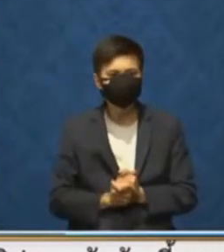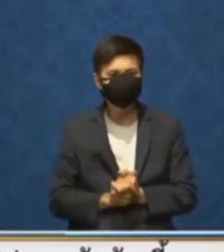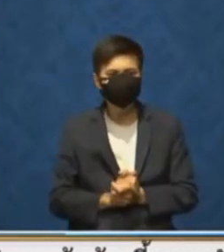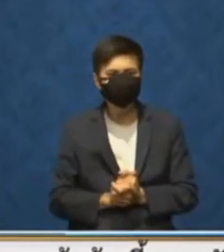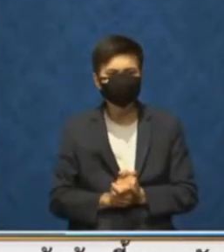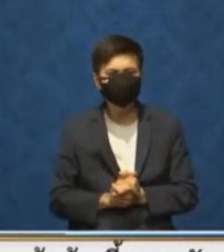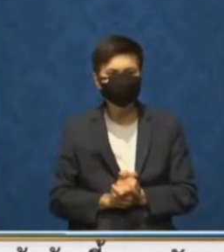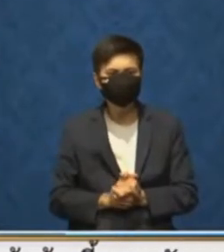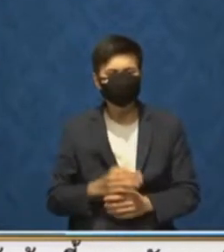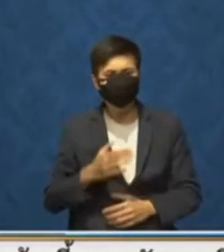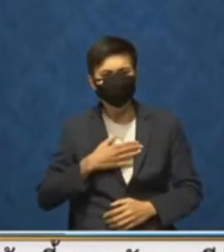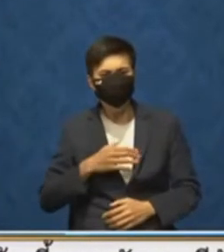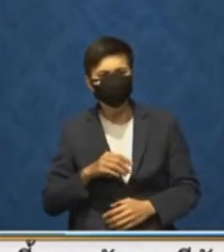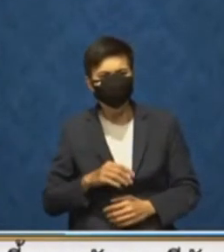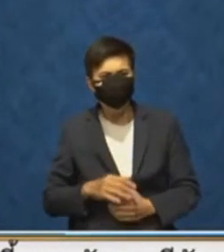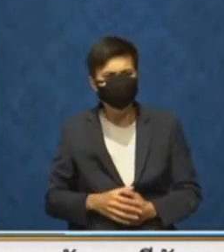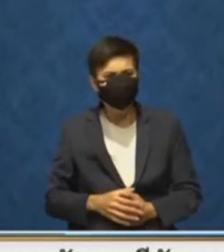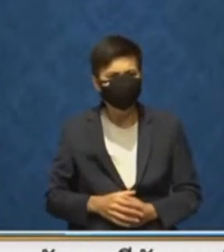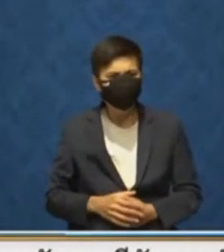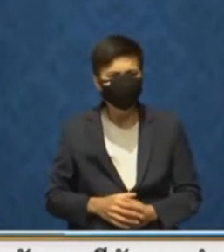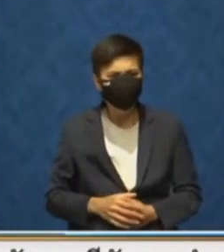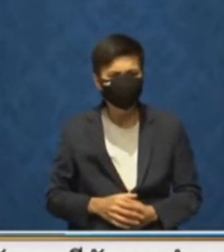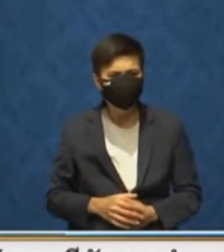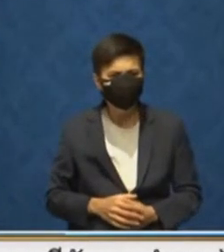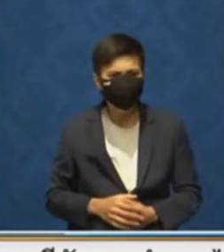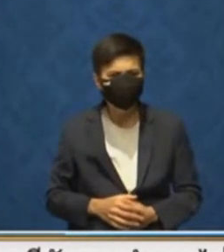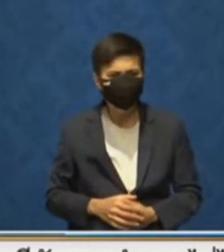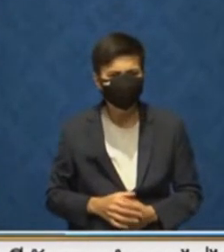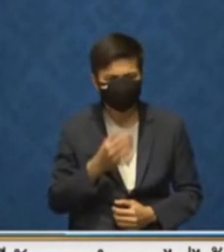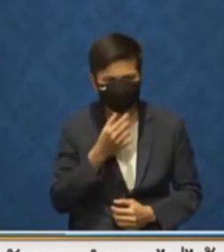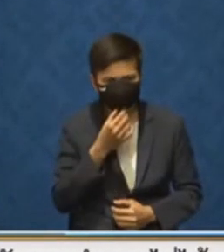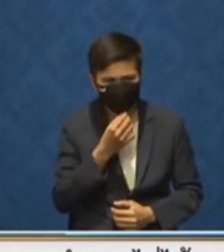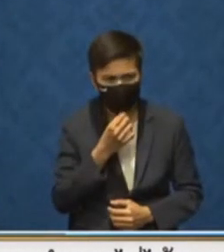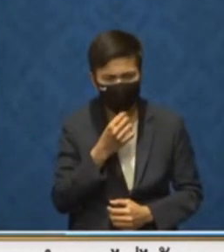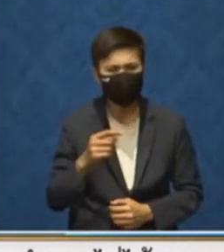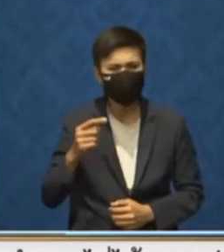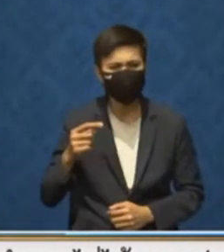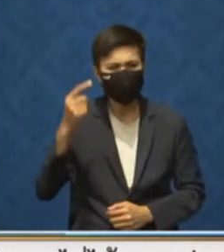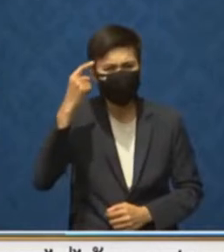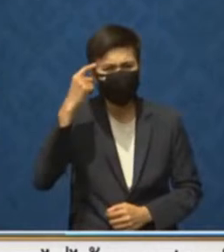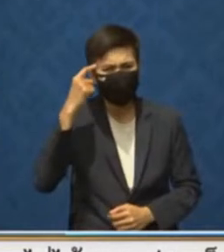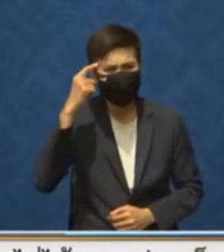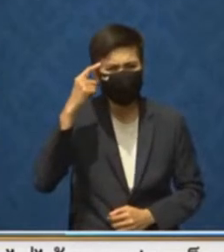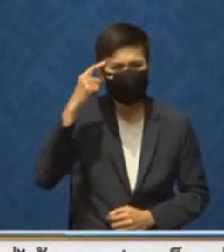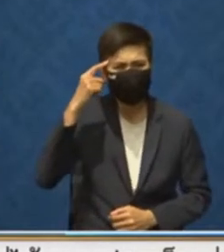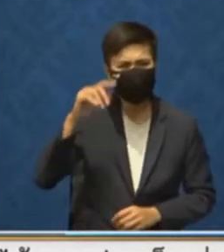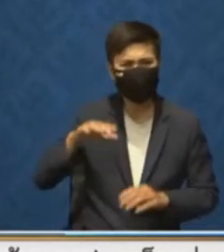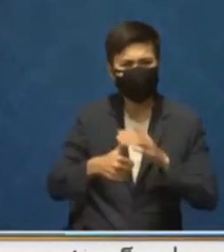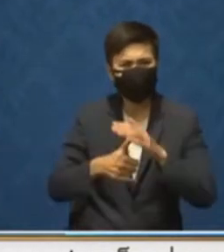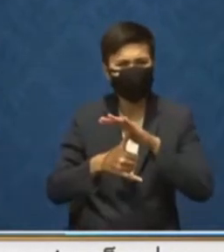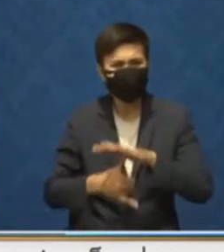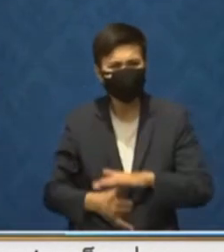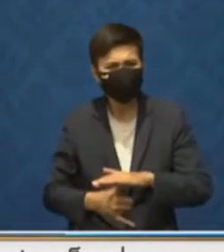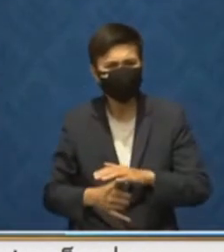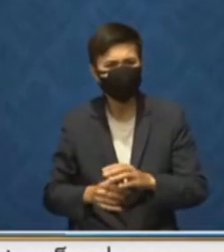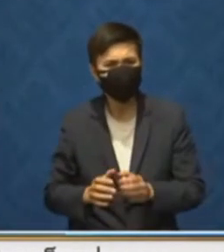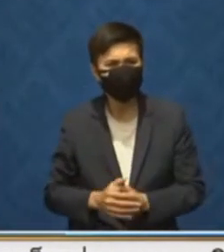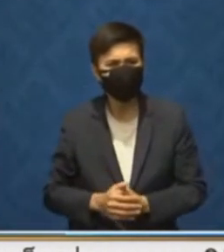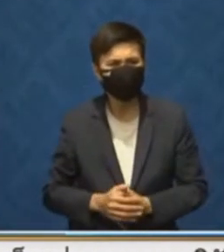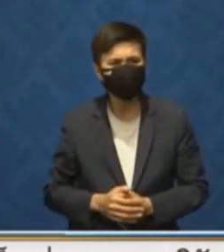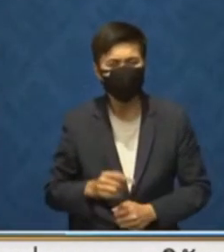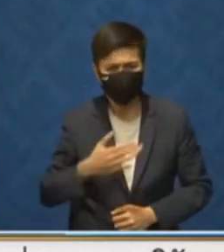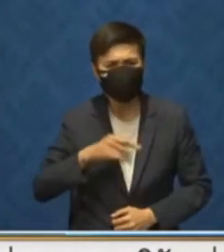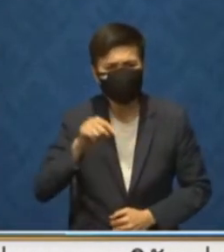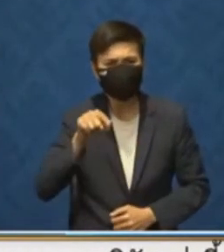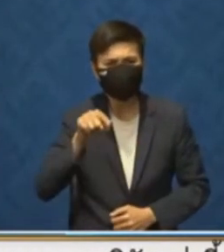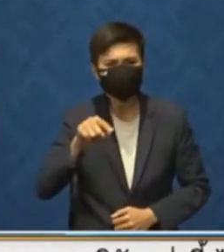ผมไม่ติดใจมันต่ำมาด่าทีก็ทำไปที่ผมต่าง